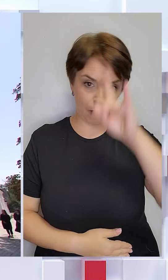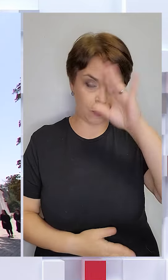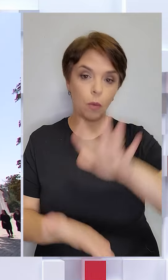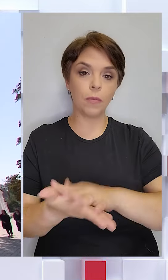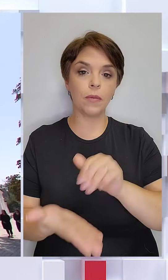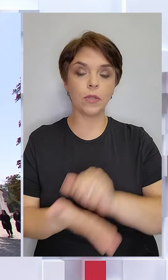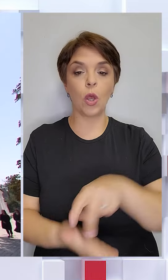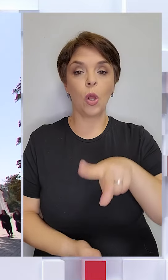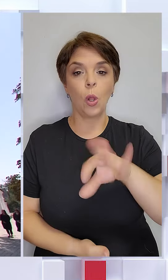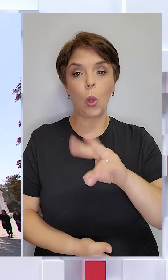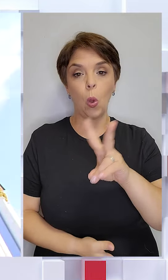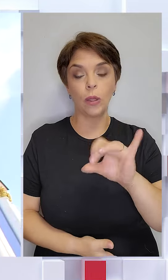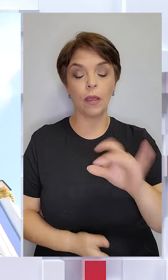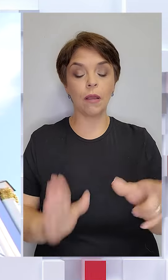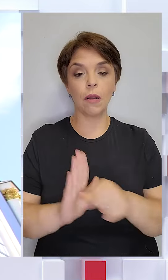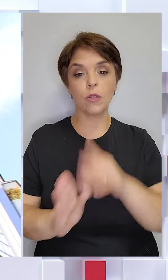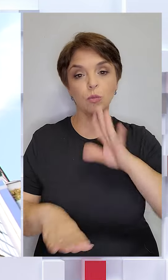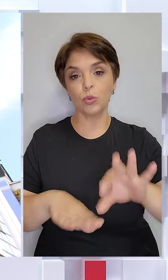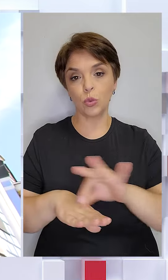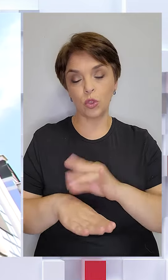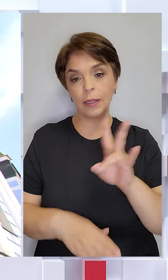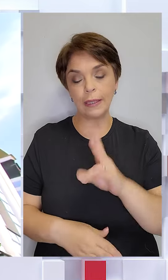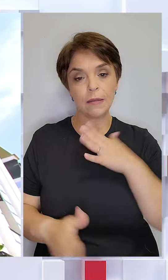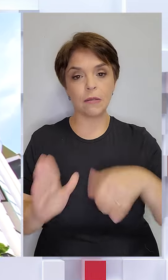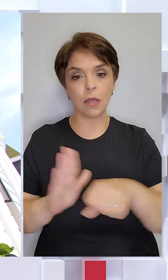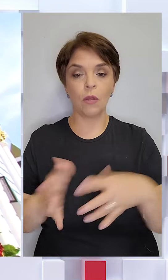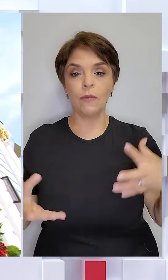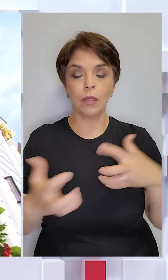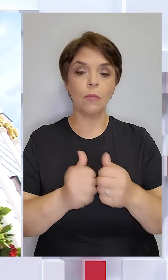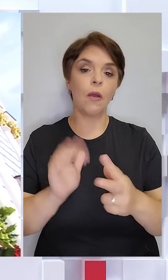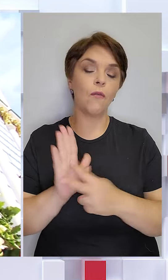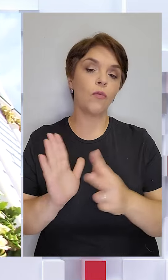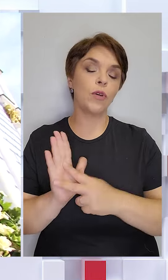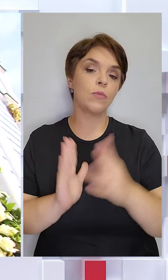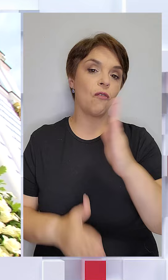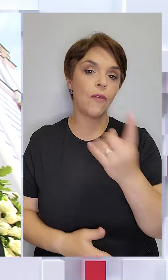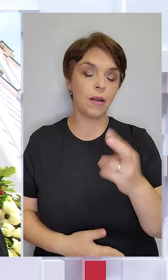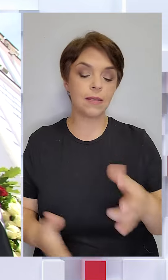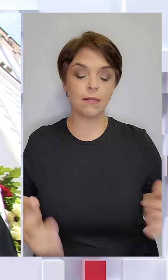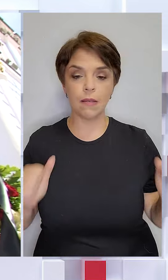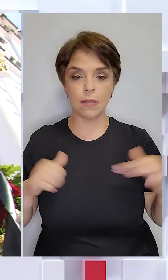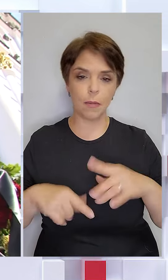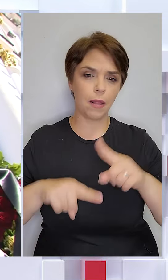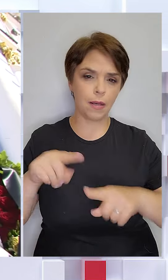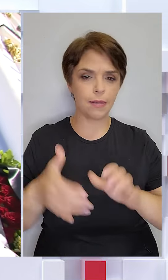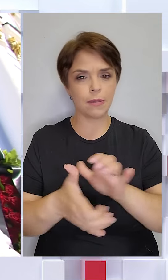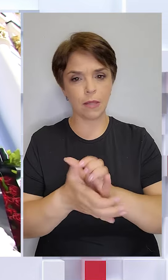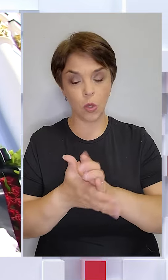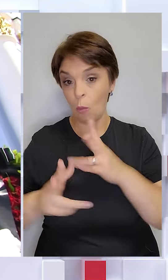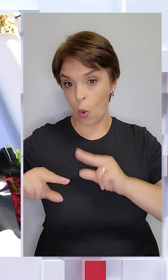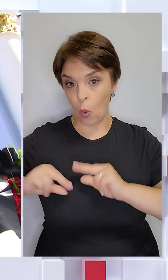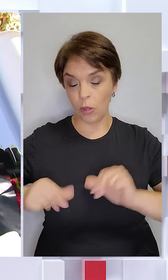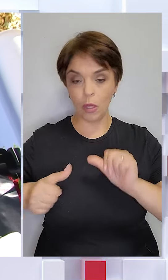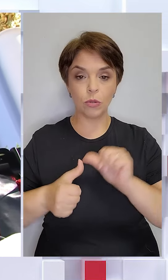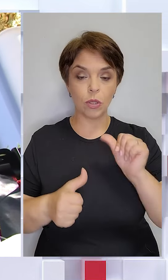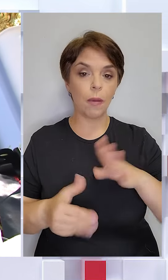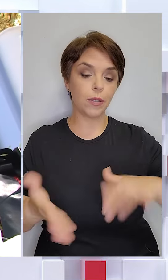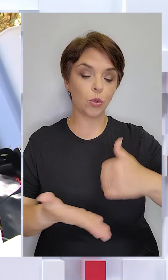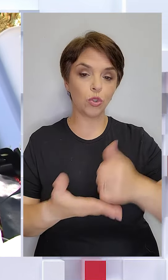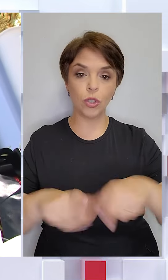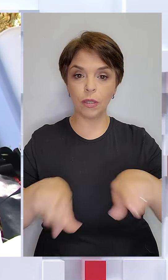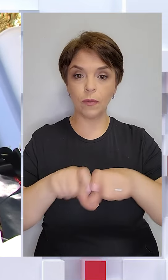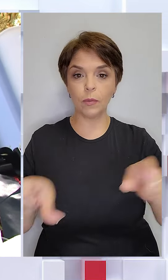на псевдо-Локі, який разом із дружиною Ніною загинув в ДТП 8 вересня, зібралися рідні, знайомі і колеги, зокрема, як